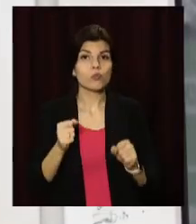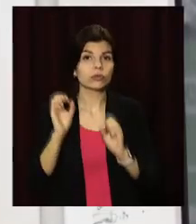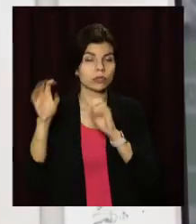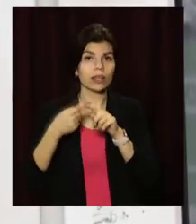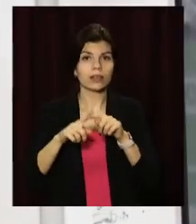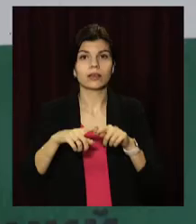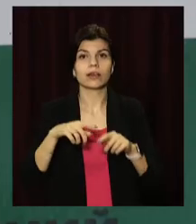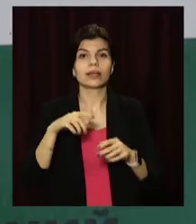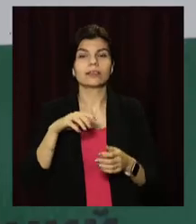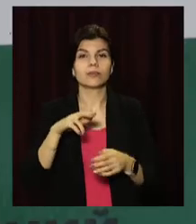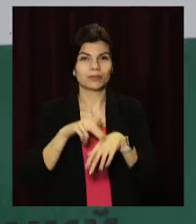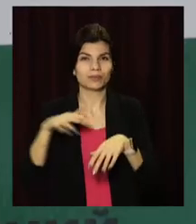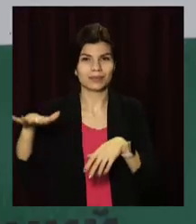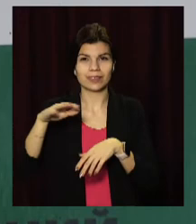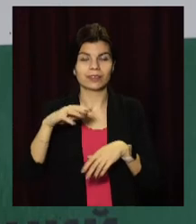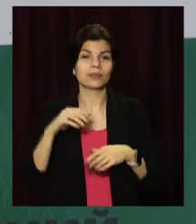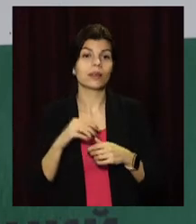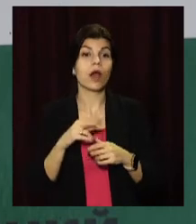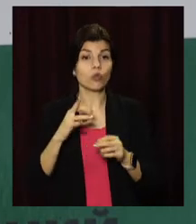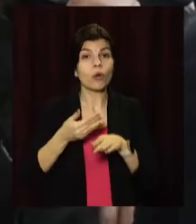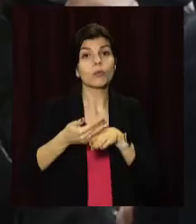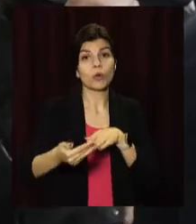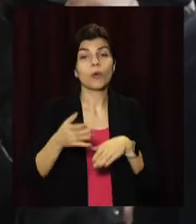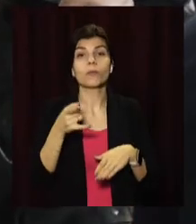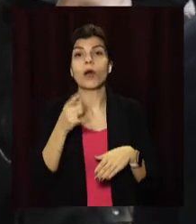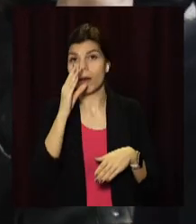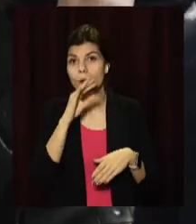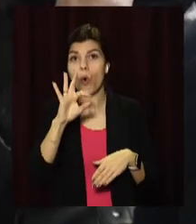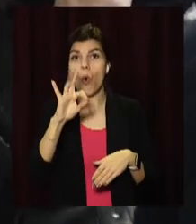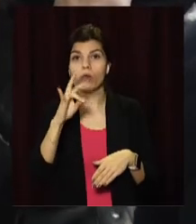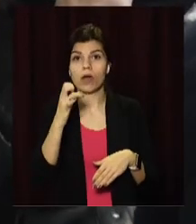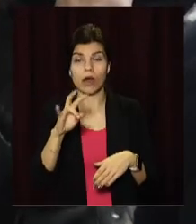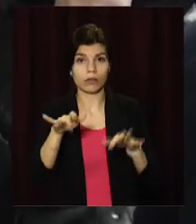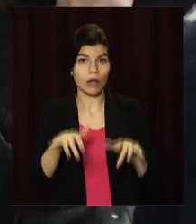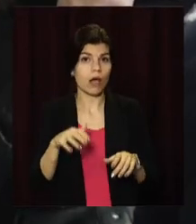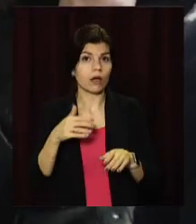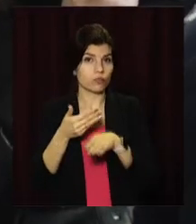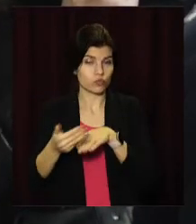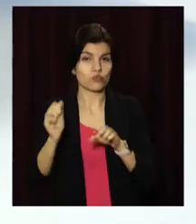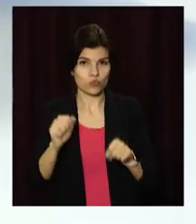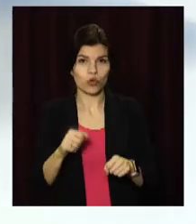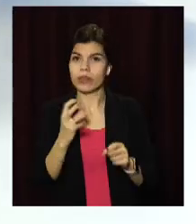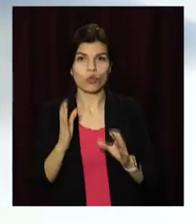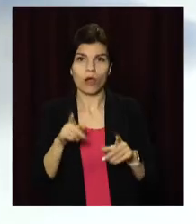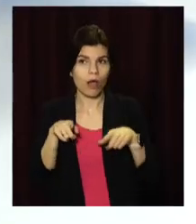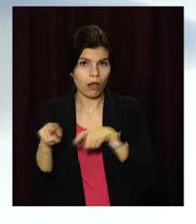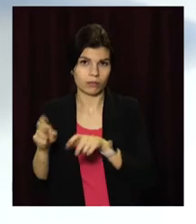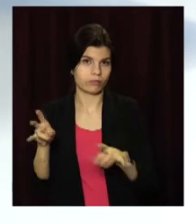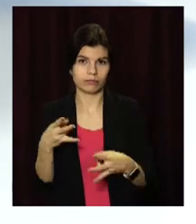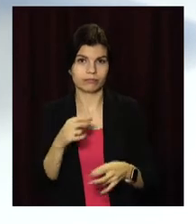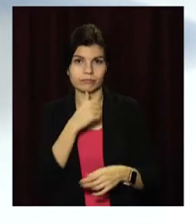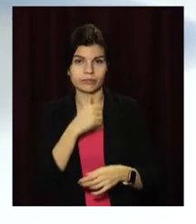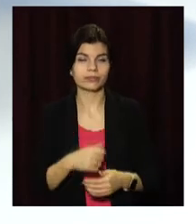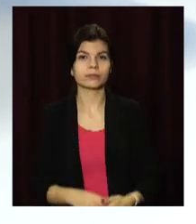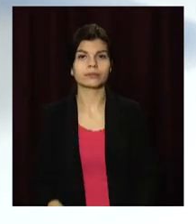у сервісному центрі. Але вже найближчим часом ця послуга стане доступною автовласникам і онлайн. Інна Таранець, Денис Крикус, Open News,